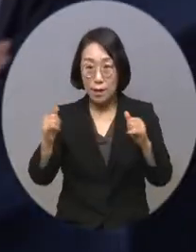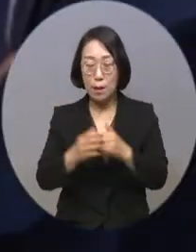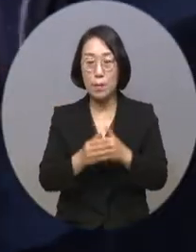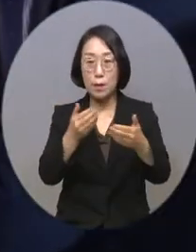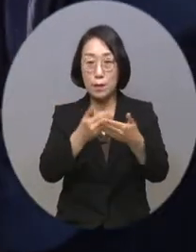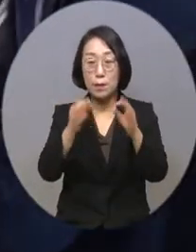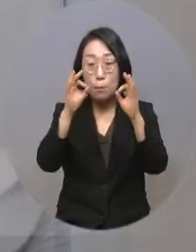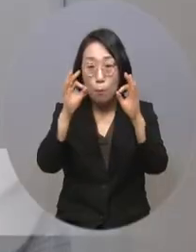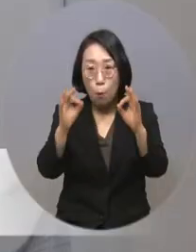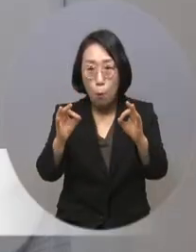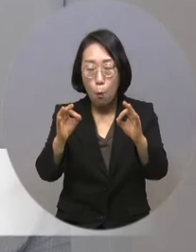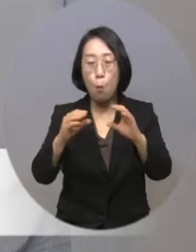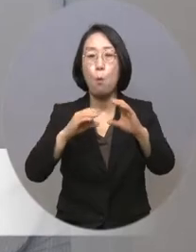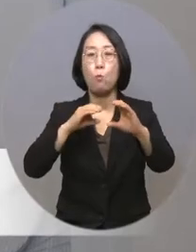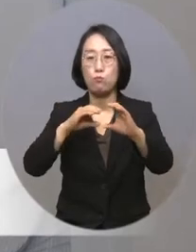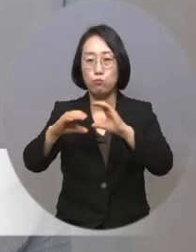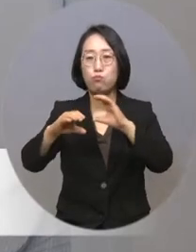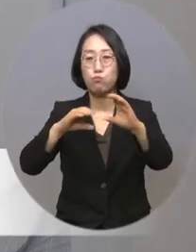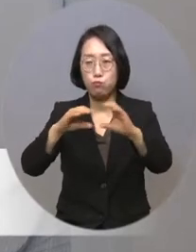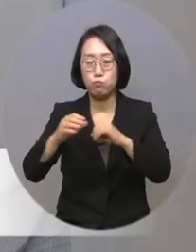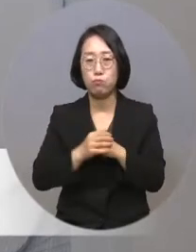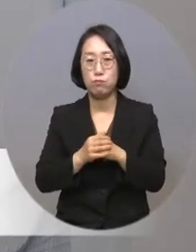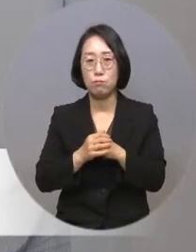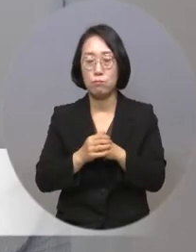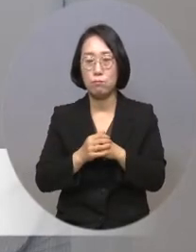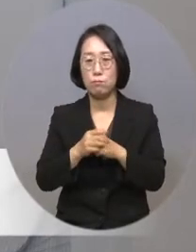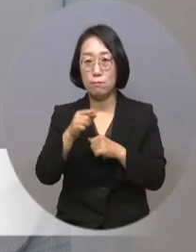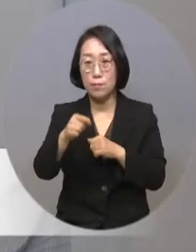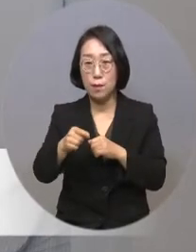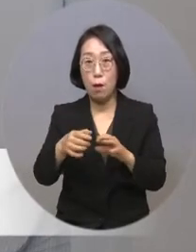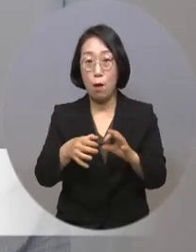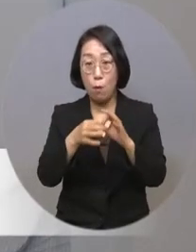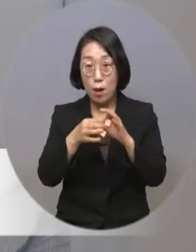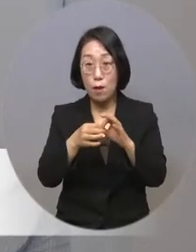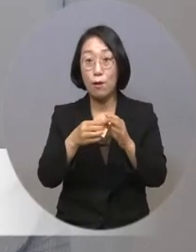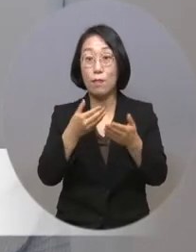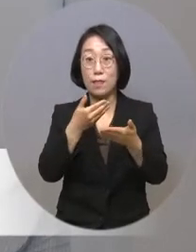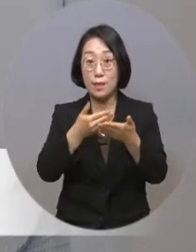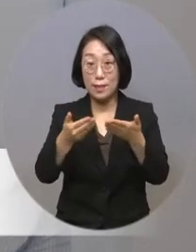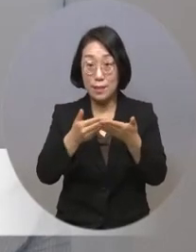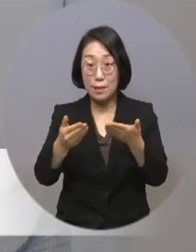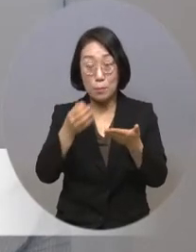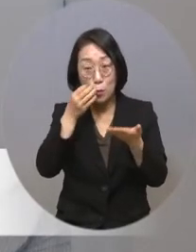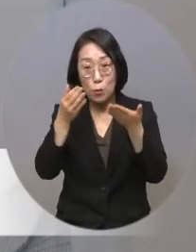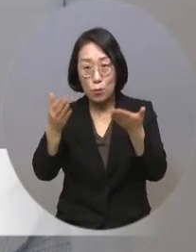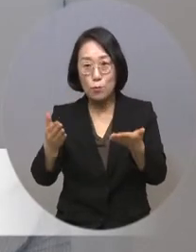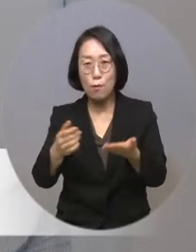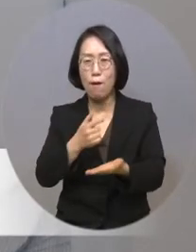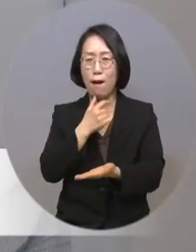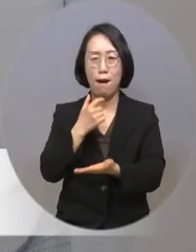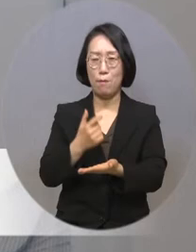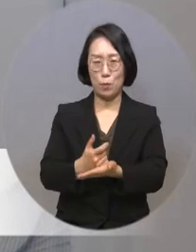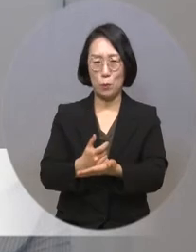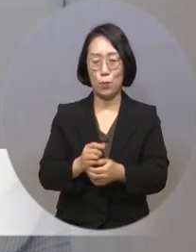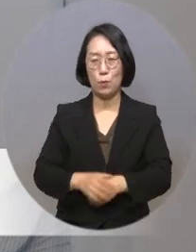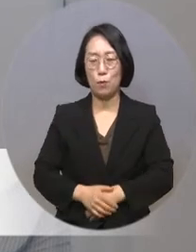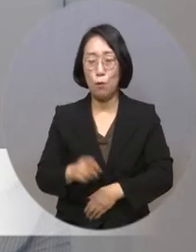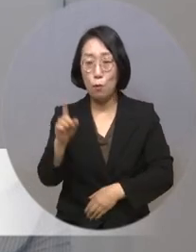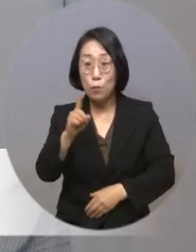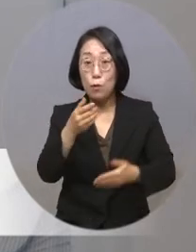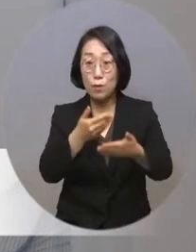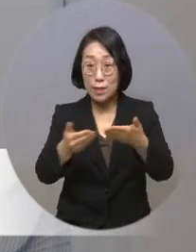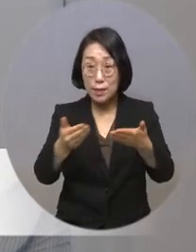있었습니다 중속 작가로서 이런 시간을 맞을 있다는게 정말 감격스럽습니다 어떤 작품들은 그